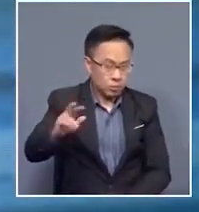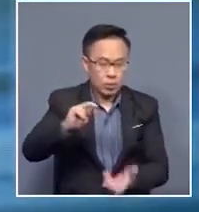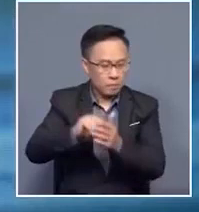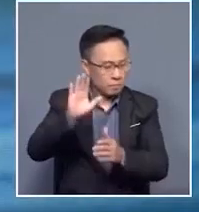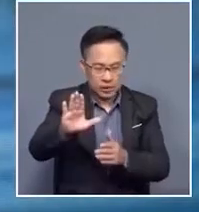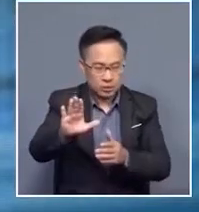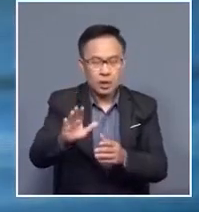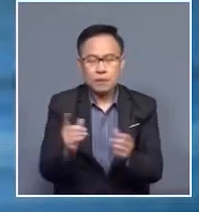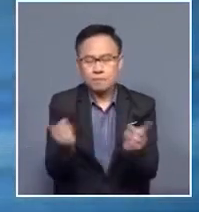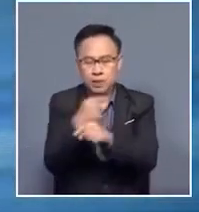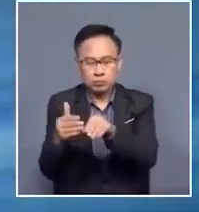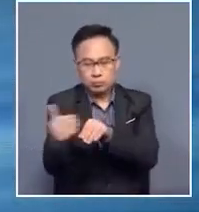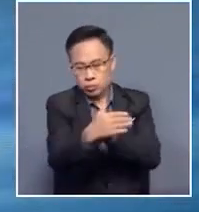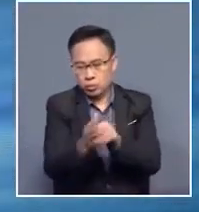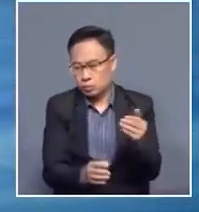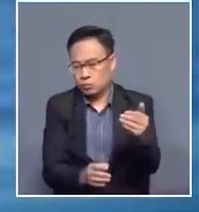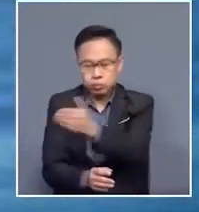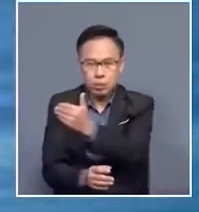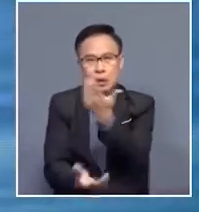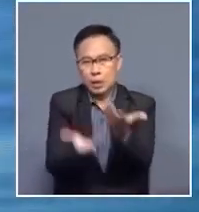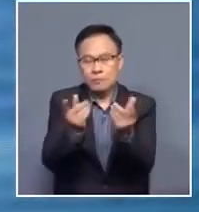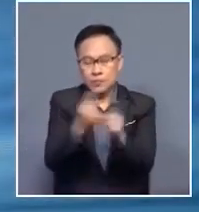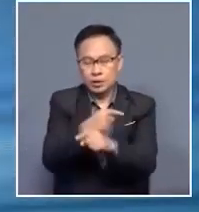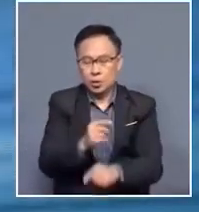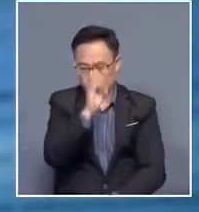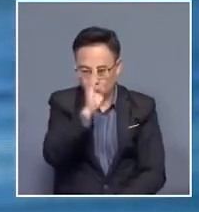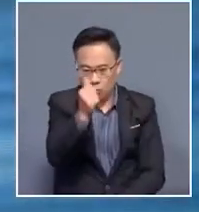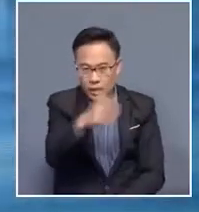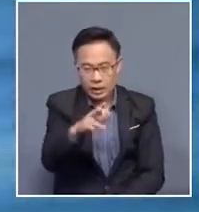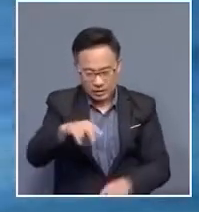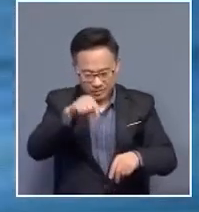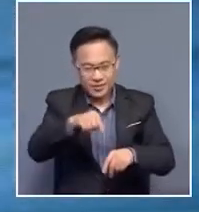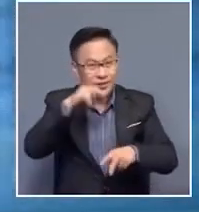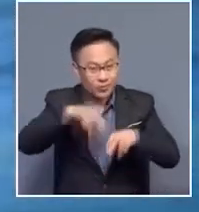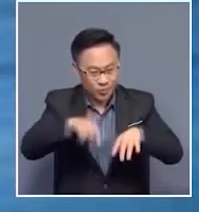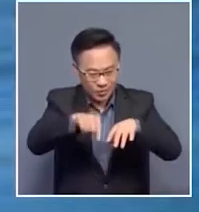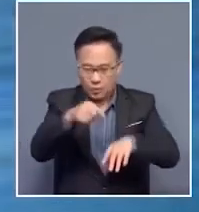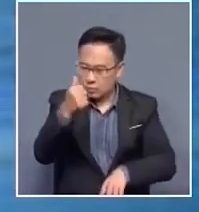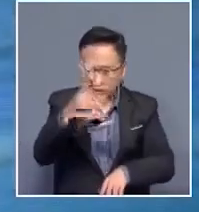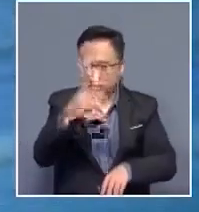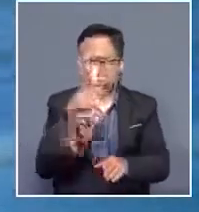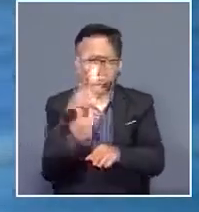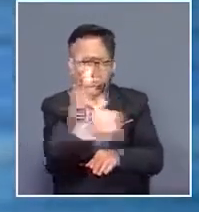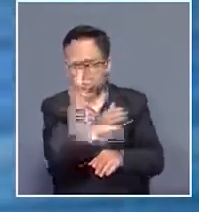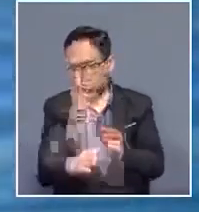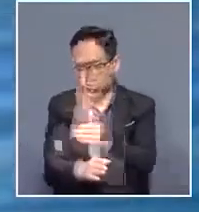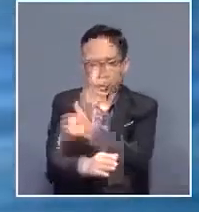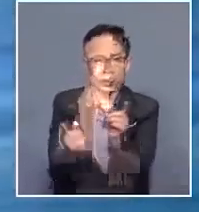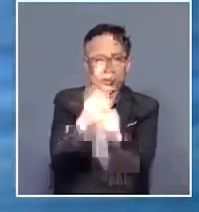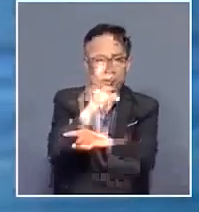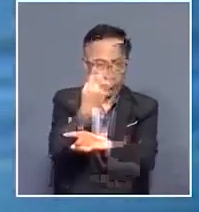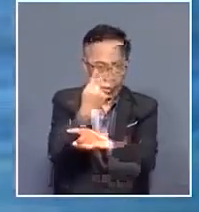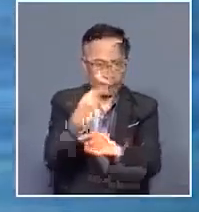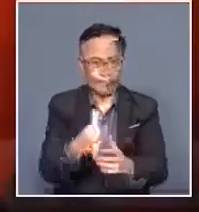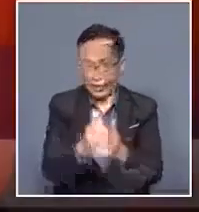ปอันนี้ก็คือแก้ปัญหาว่าไม่ให้รถที่อยู่บริเวณนั้นเนี่ยมาเติมใช่ครับประการที่สองก็คือผู้